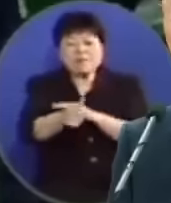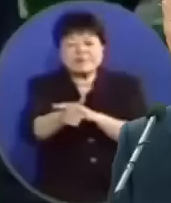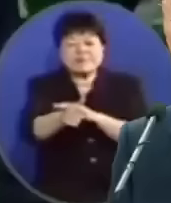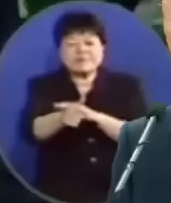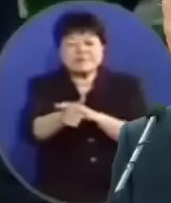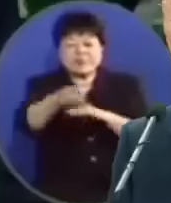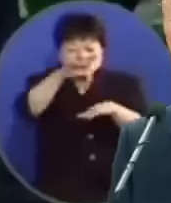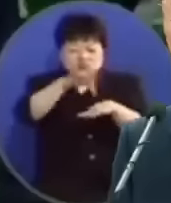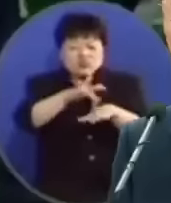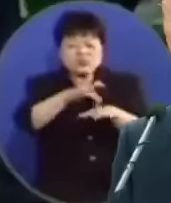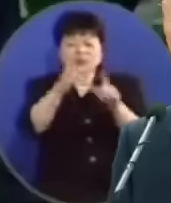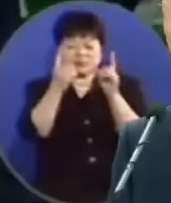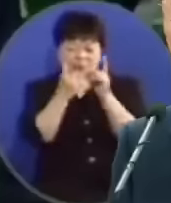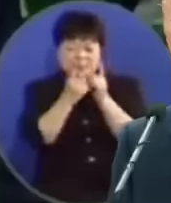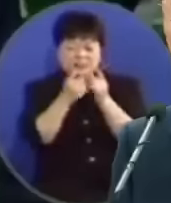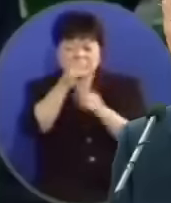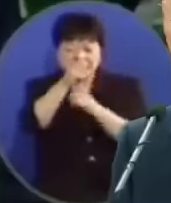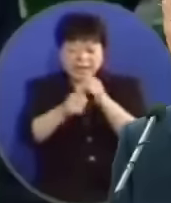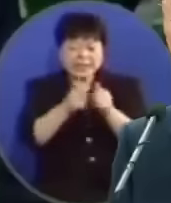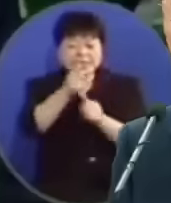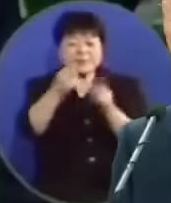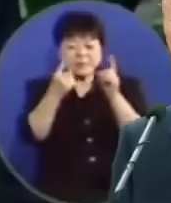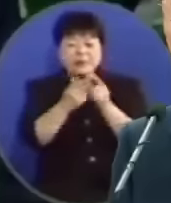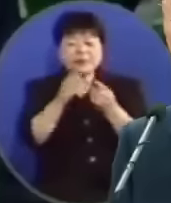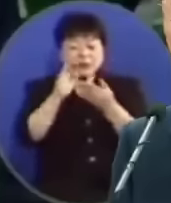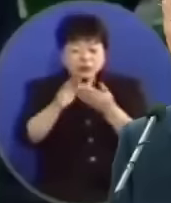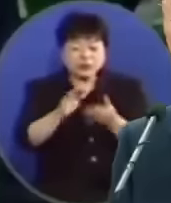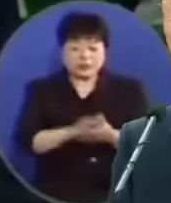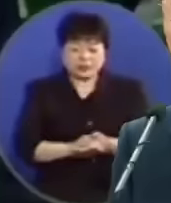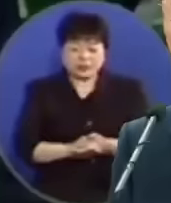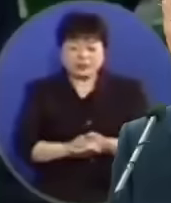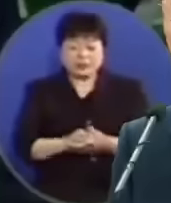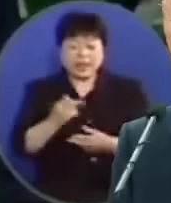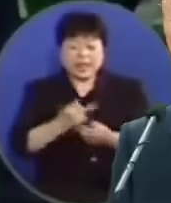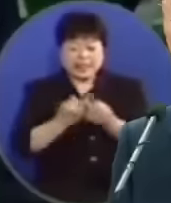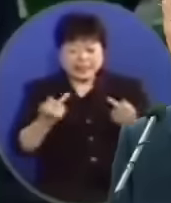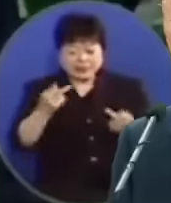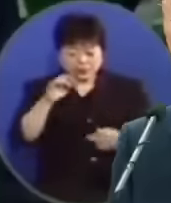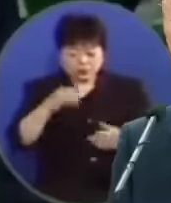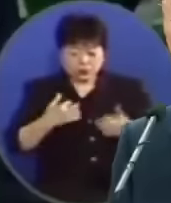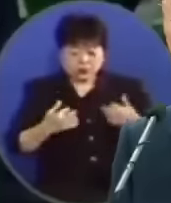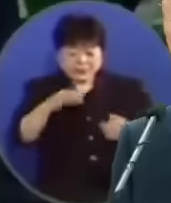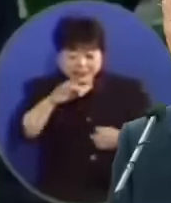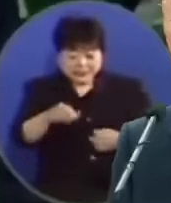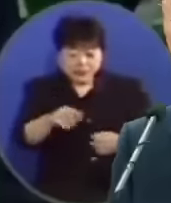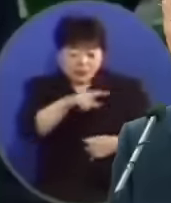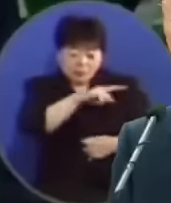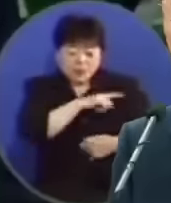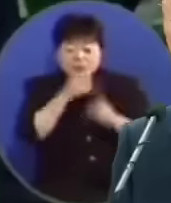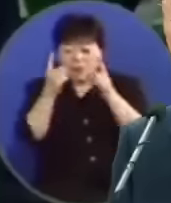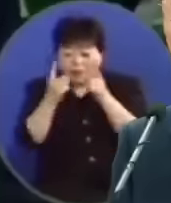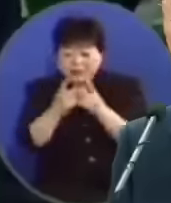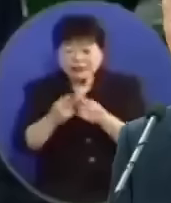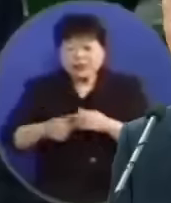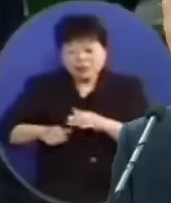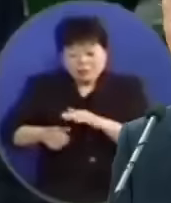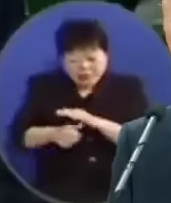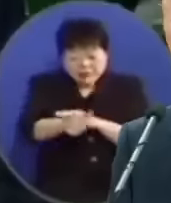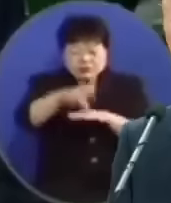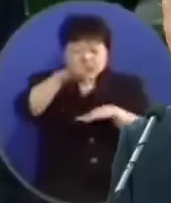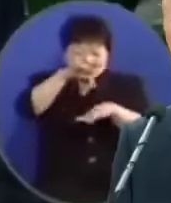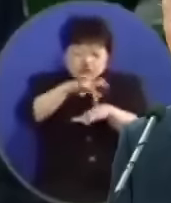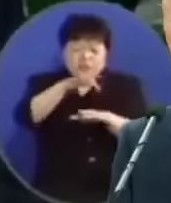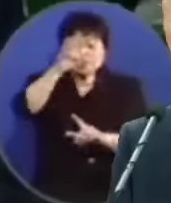귀신입니다. 하나님 만나고 난 다음 에덴 동산에서 제일 먼저 만난 것이 바로